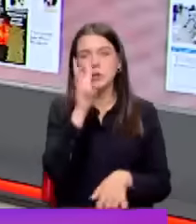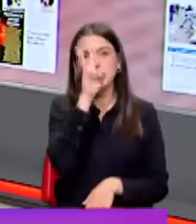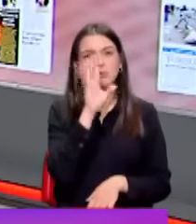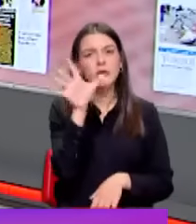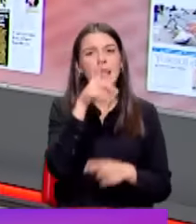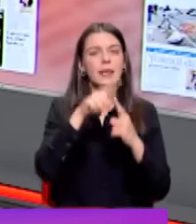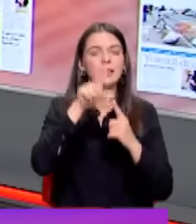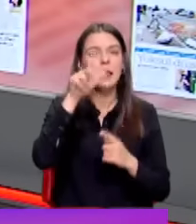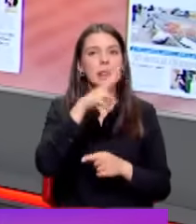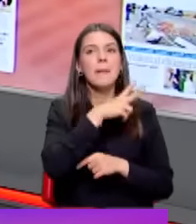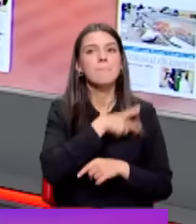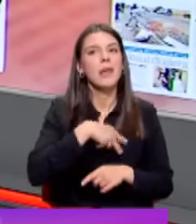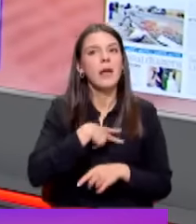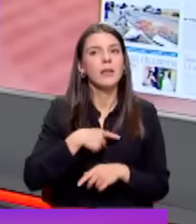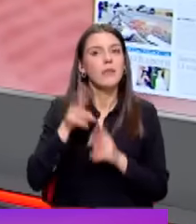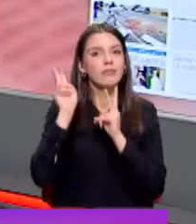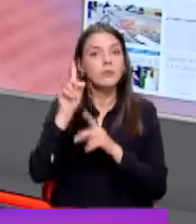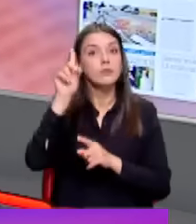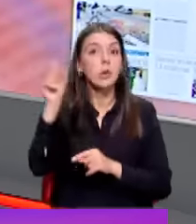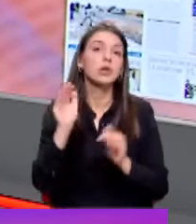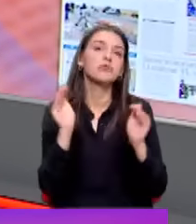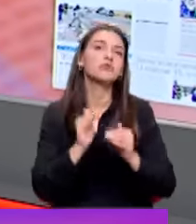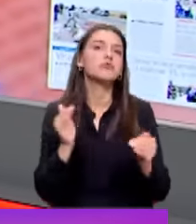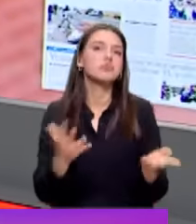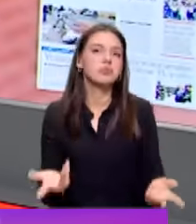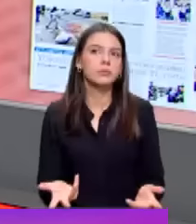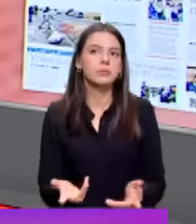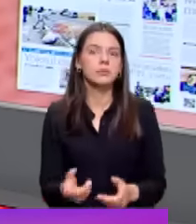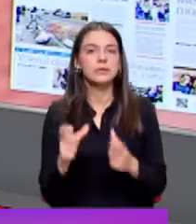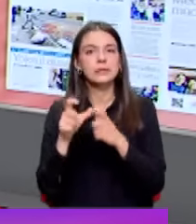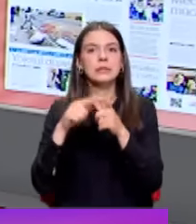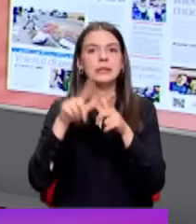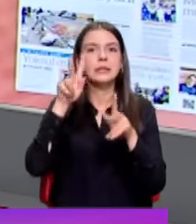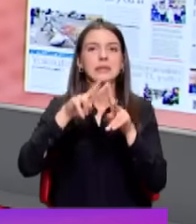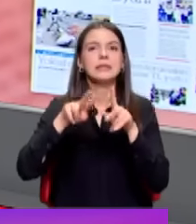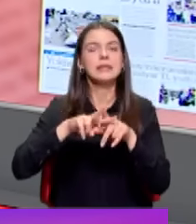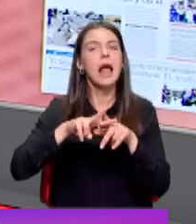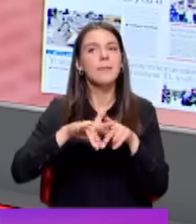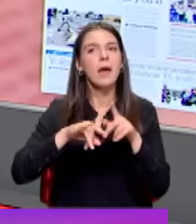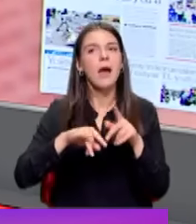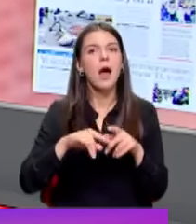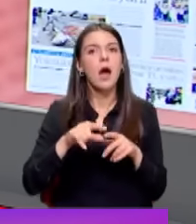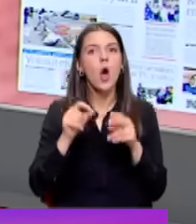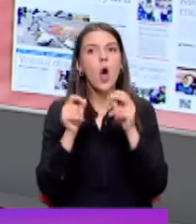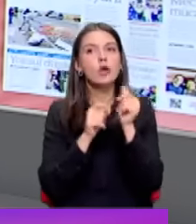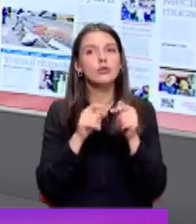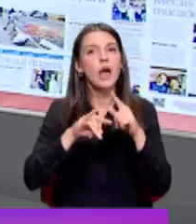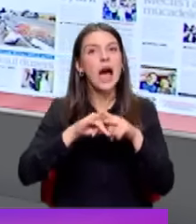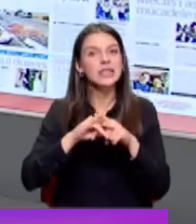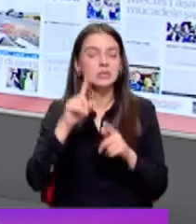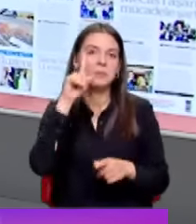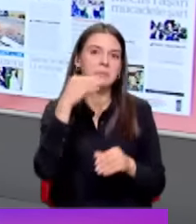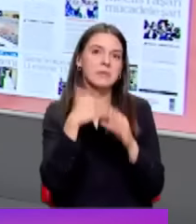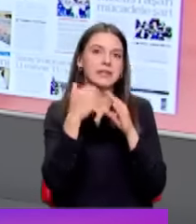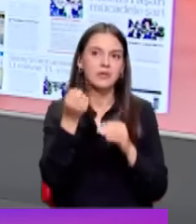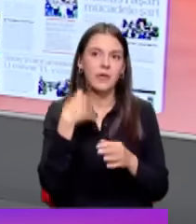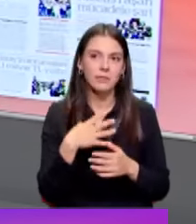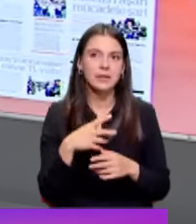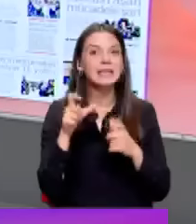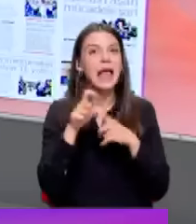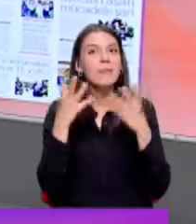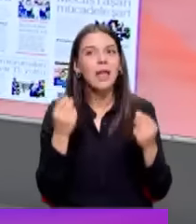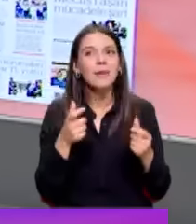TL belediyeninmiş, sorsan ucuzmuş. Selma Hasan Çebi. Selma Öztürk Hasan Çebi bir mesaj göndermiş.